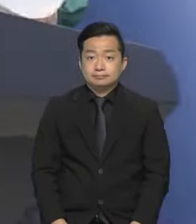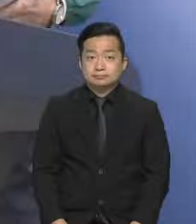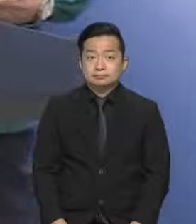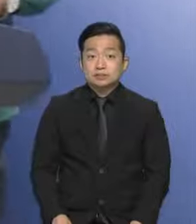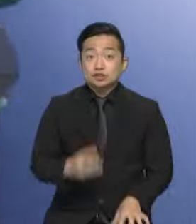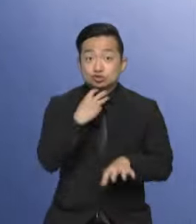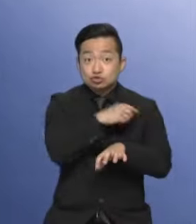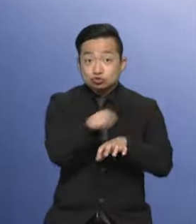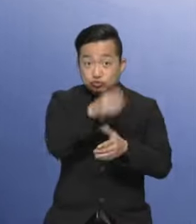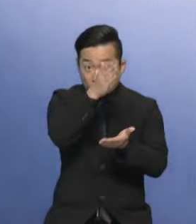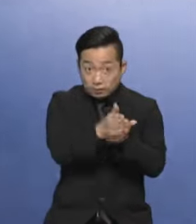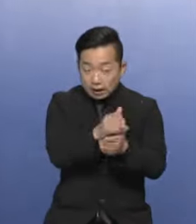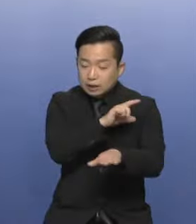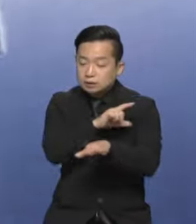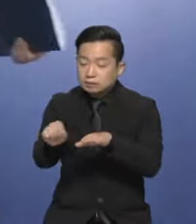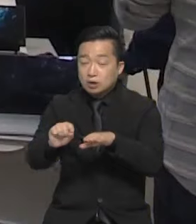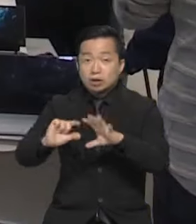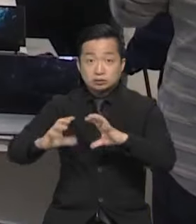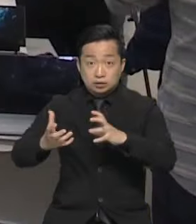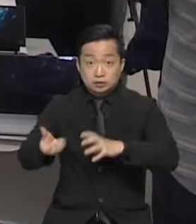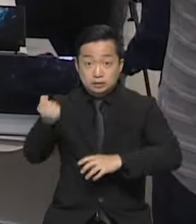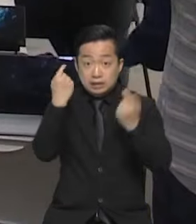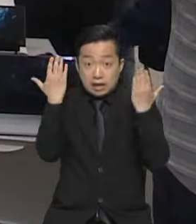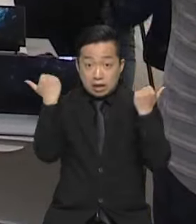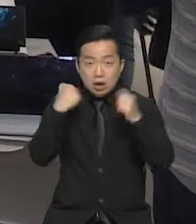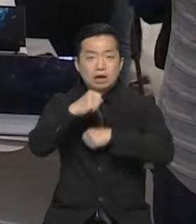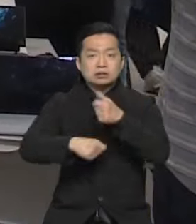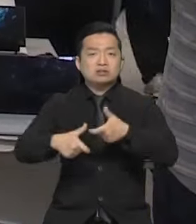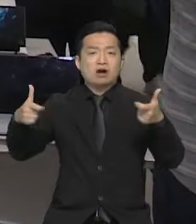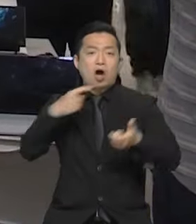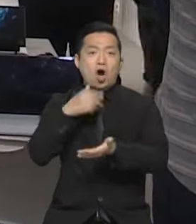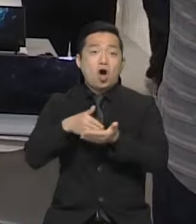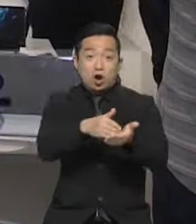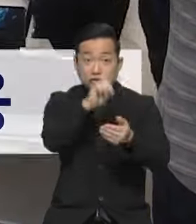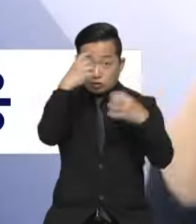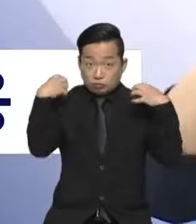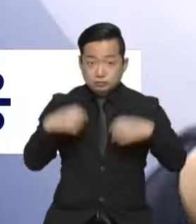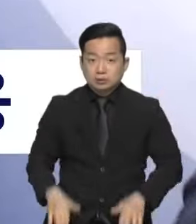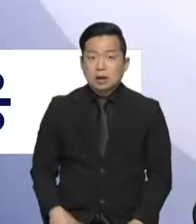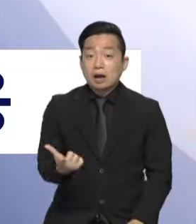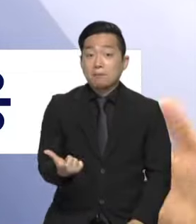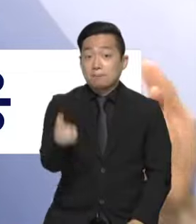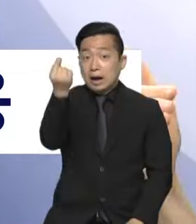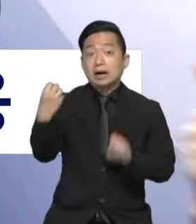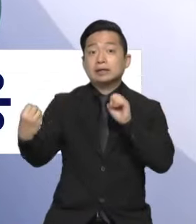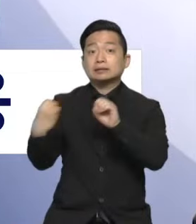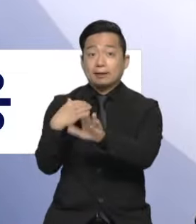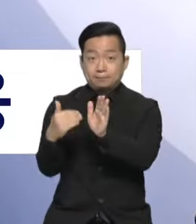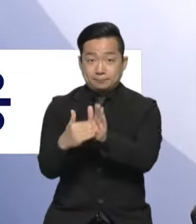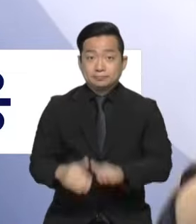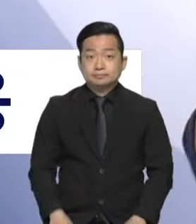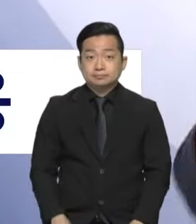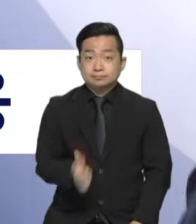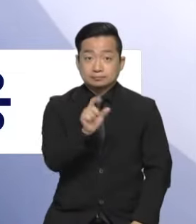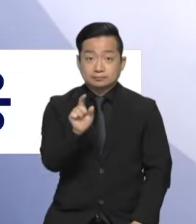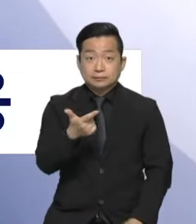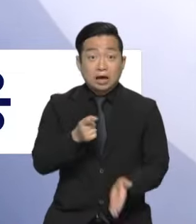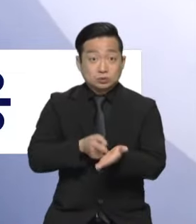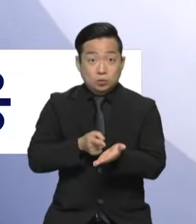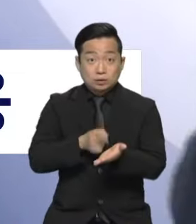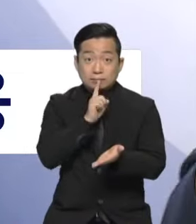비수도권 거점 국립대학 총장들이 자율 증원을 건의한 지 하루 만에 정부는 빠르게 답을 내놨습니다. 한덕수